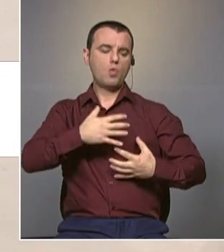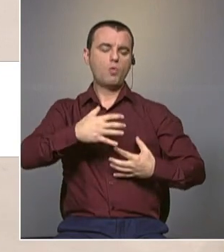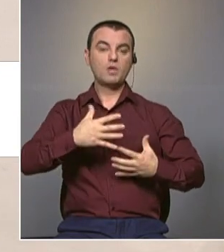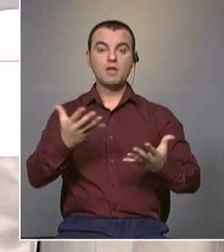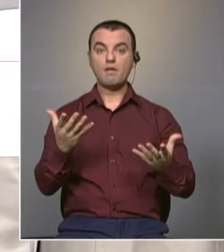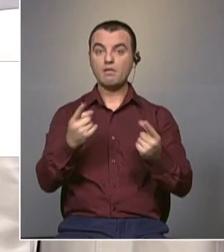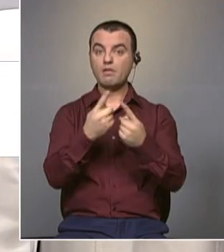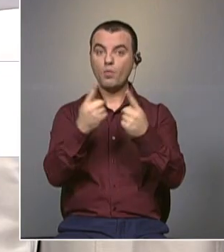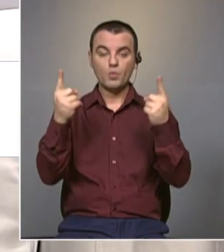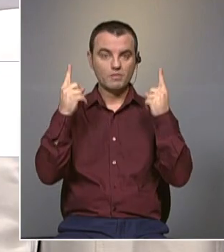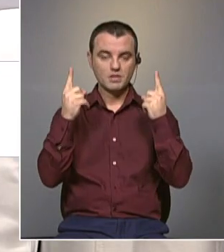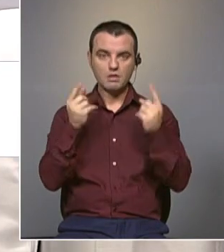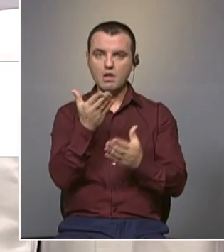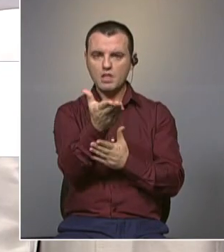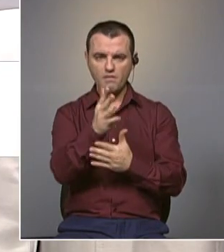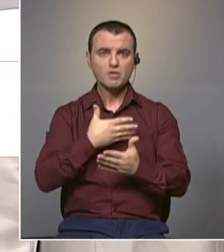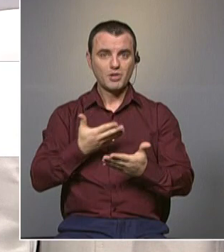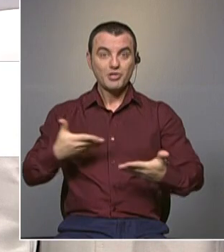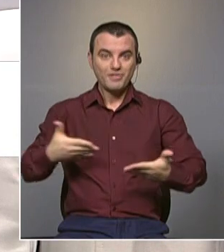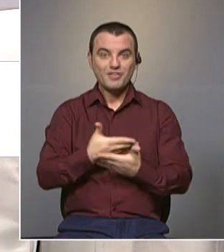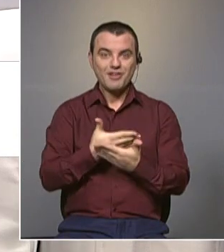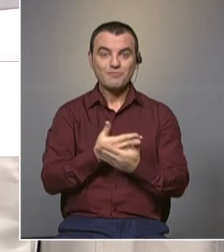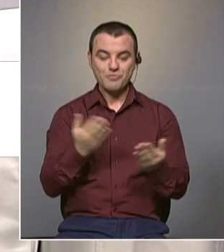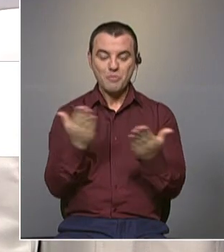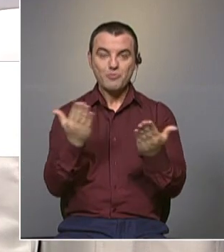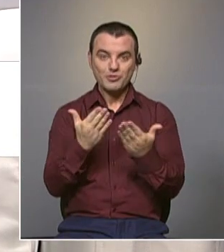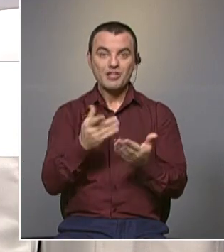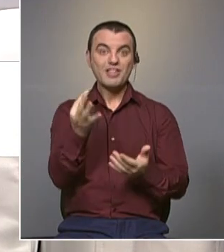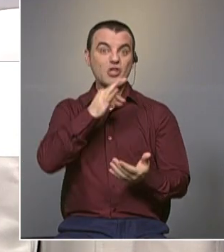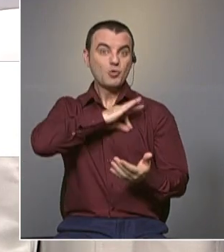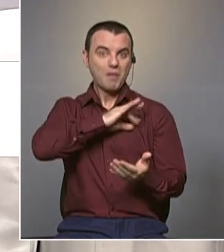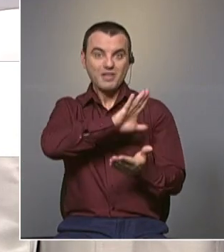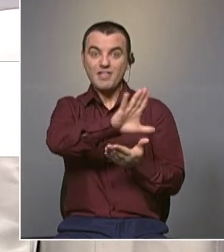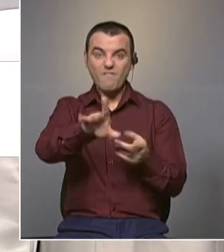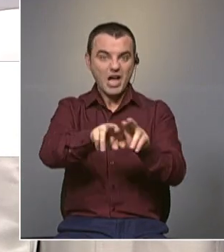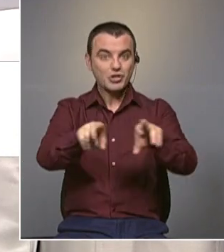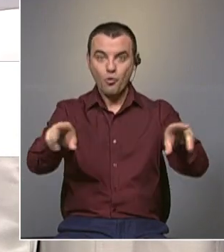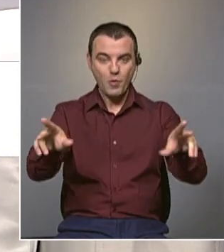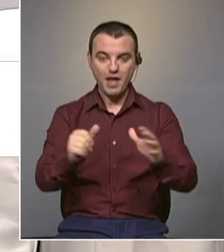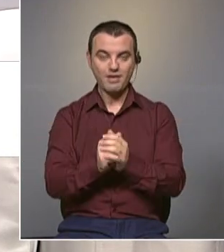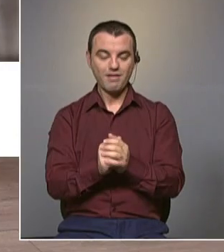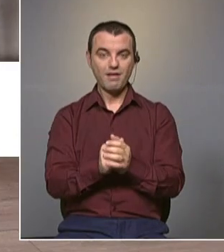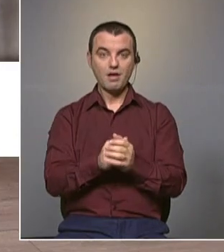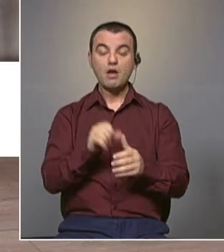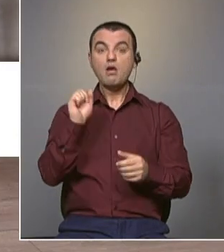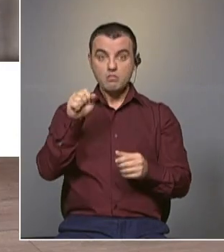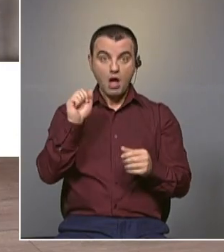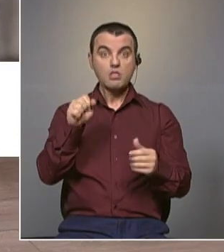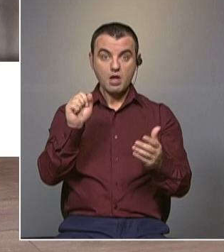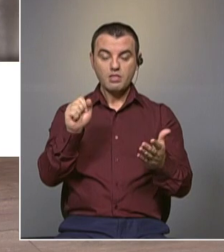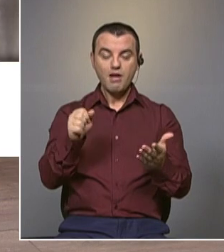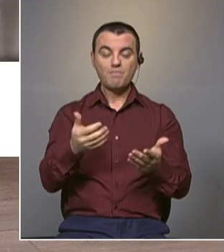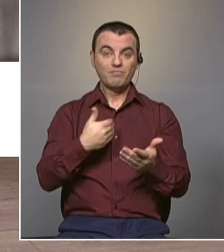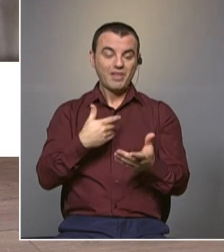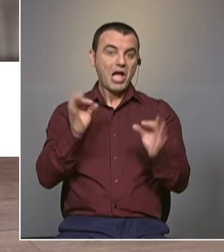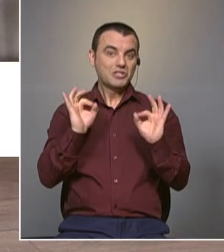ви интересно да прочетете за постиженията на колегите си? Примерно сега виждам тук от химическия факултет, ами да, от физико-технологичния. Да, аз,